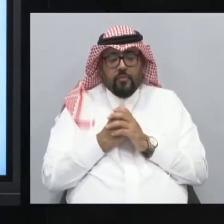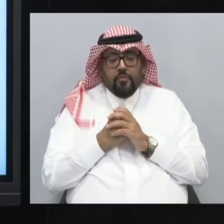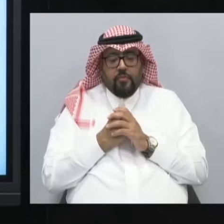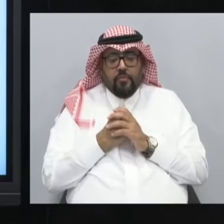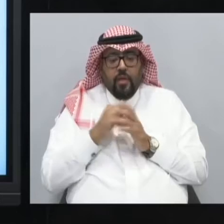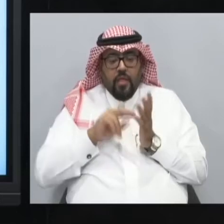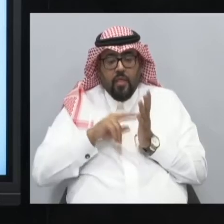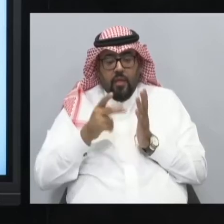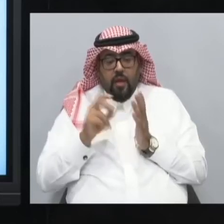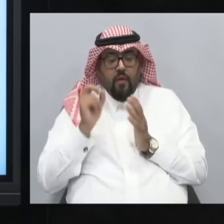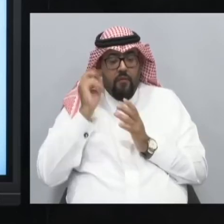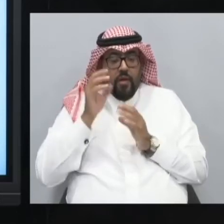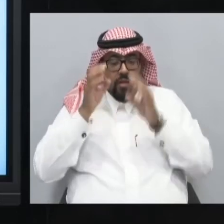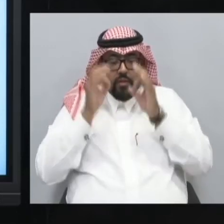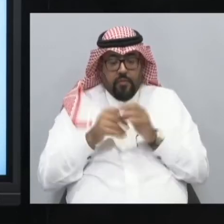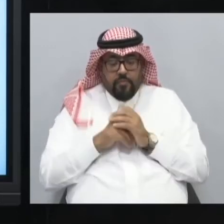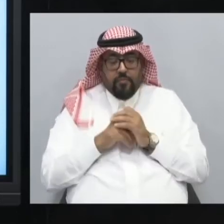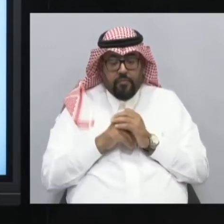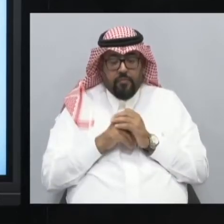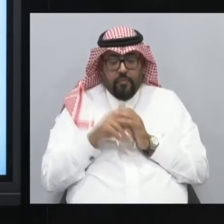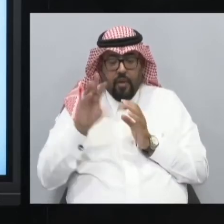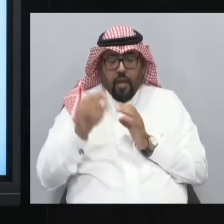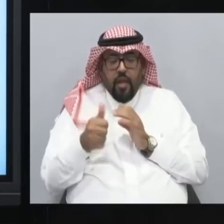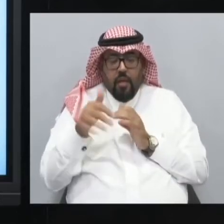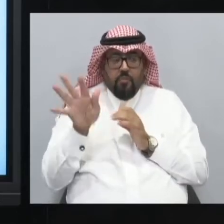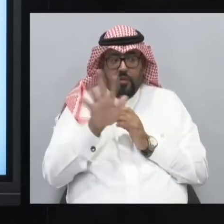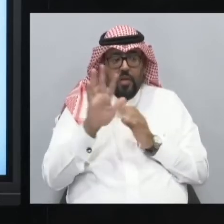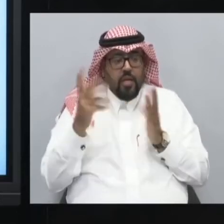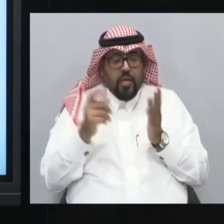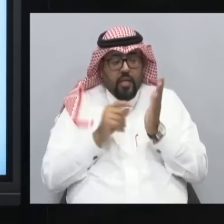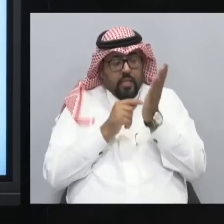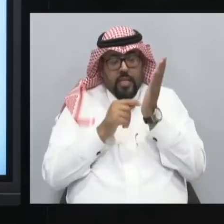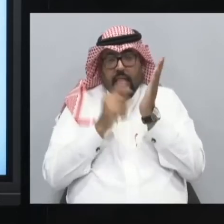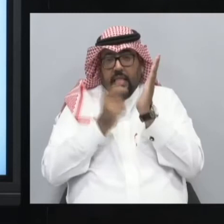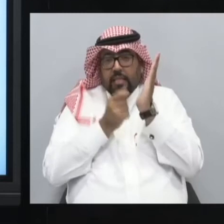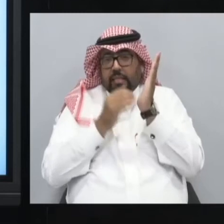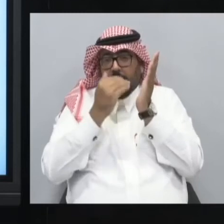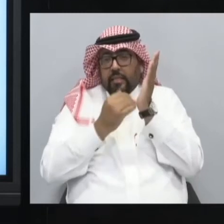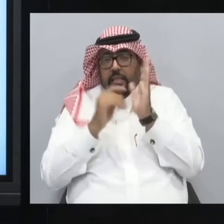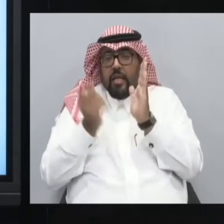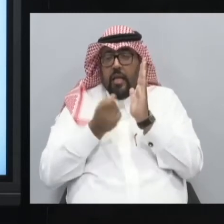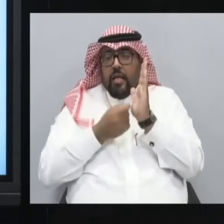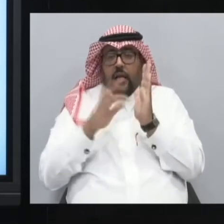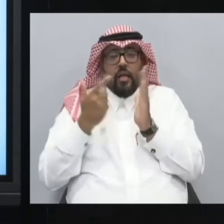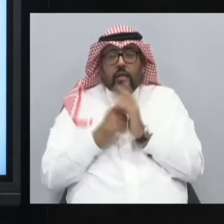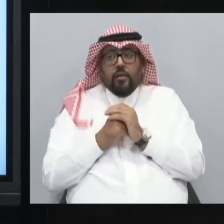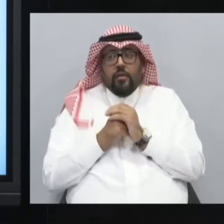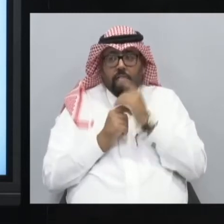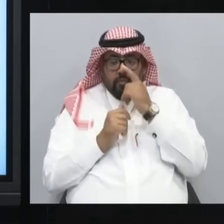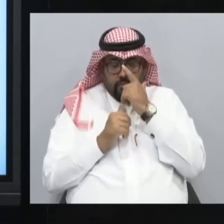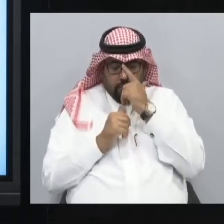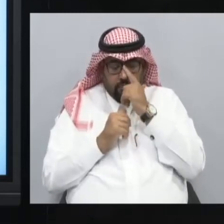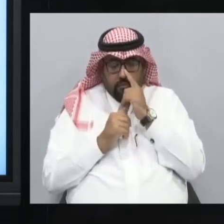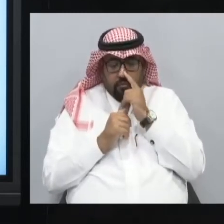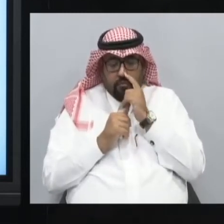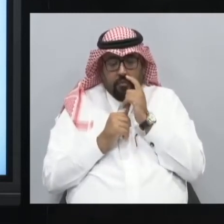عند تحويل الفكرة الرئيسة إلى سؤال، لماذا أكتبه على الهامش؟ ثم بعد ذلك أدون طبعا. لماذا؟ أتأكد